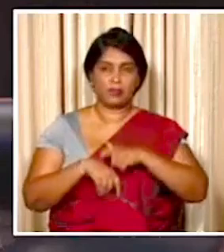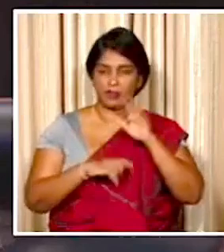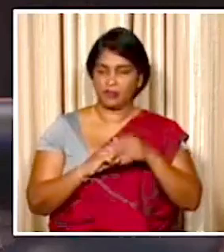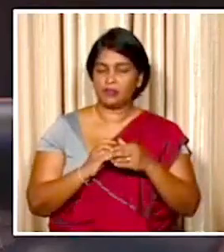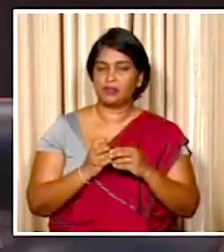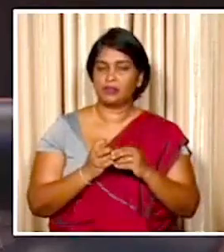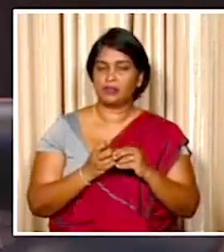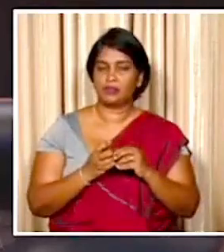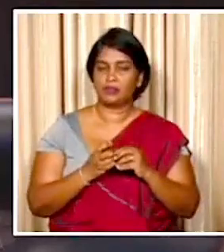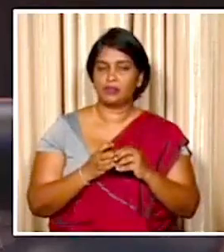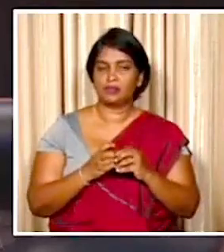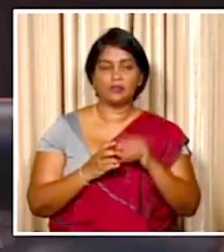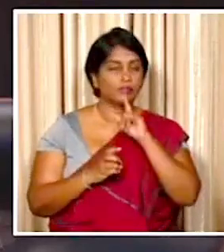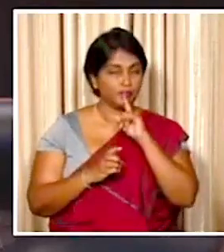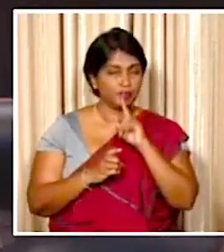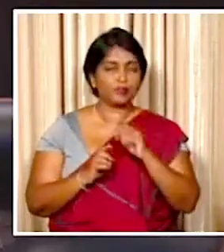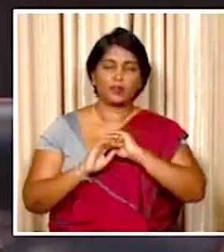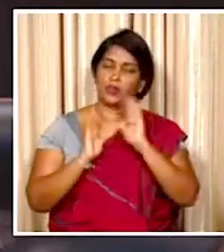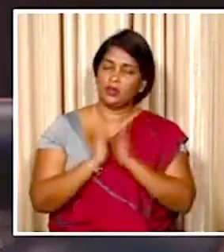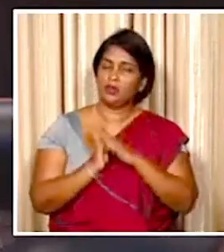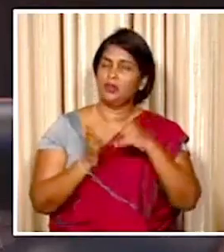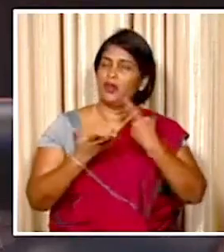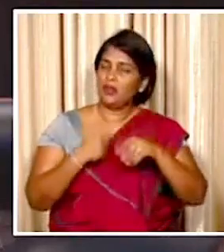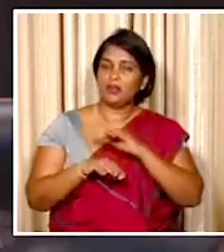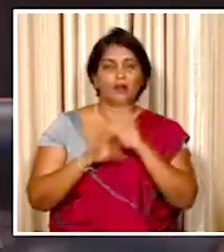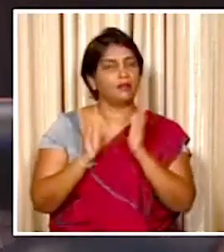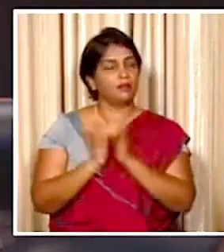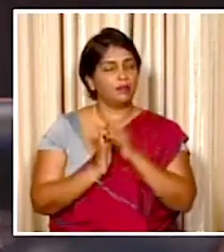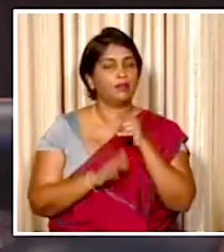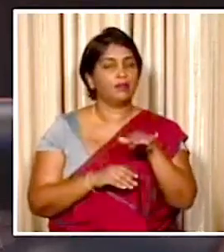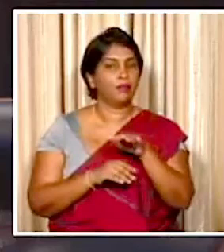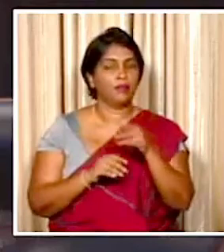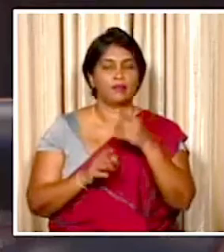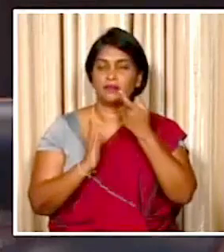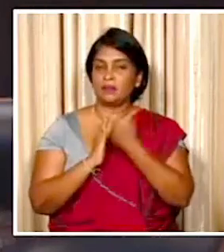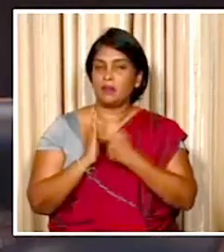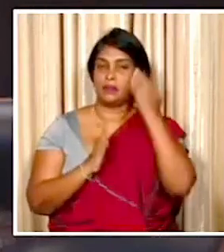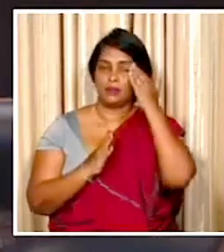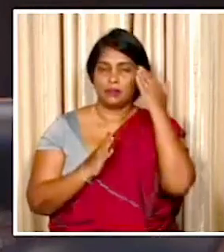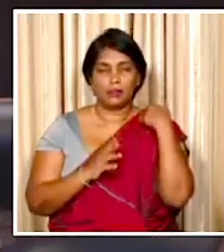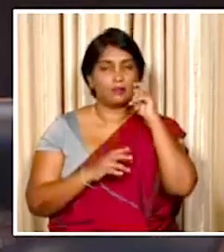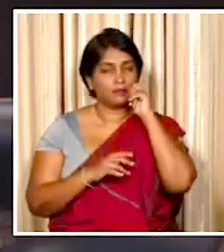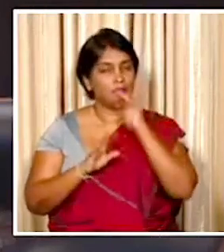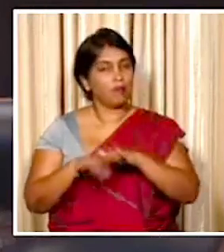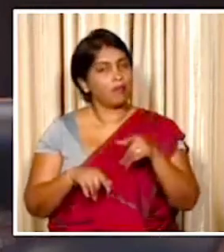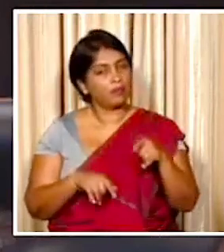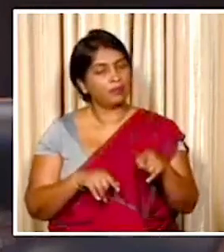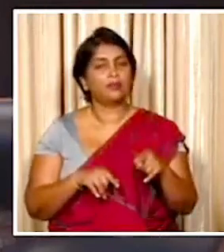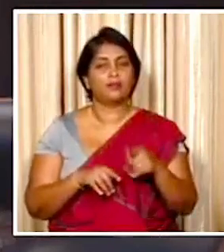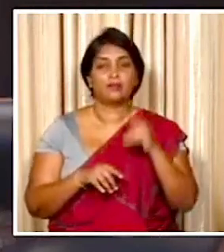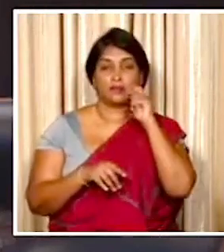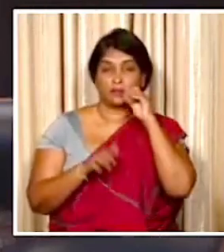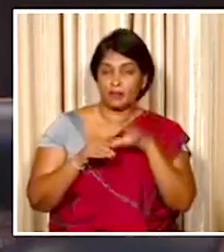अतुल एक हेम अतिम हेम अतिम ये समाज सामुती दमाउपियान सह दरुआन्तरद